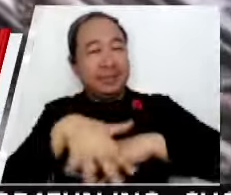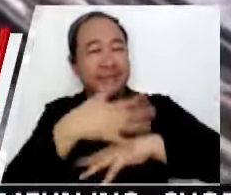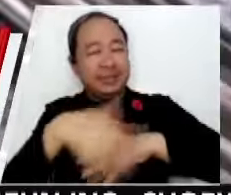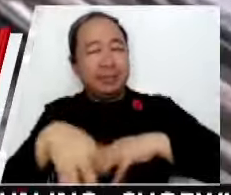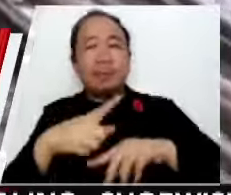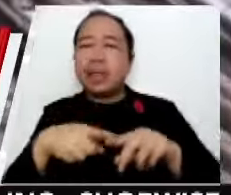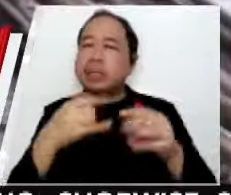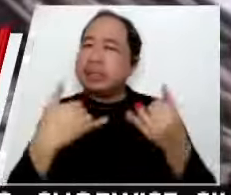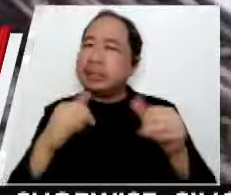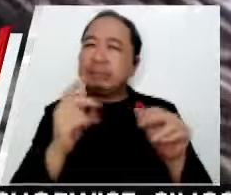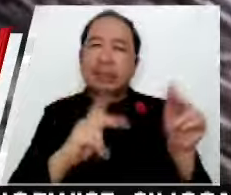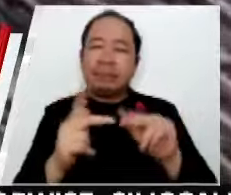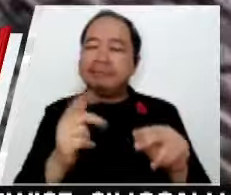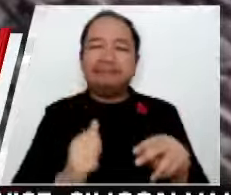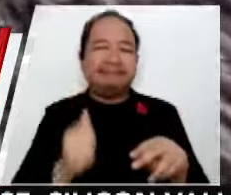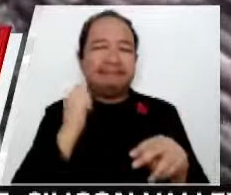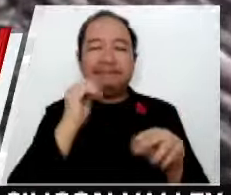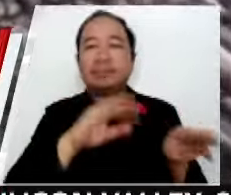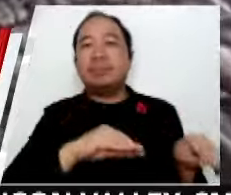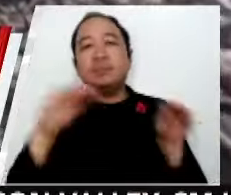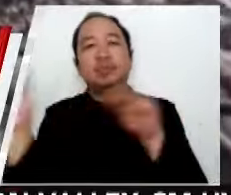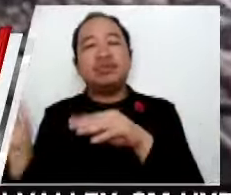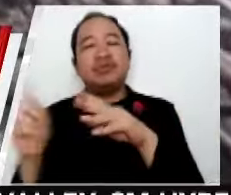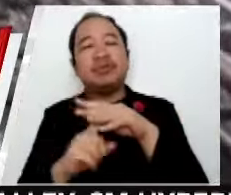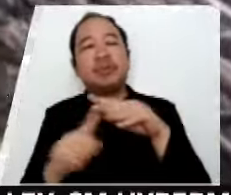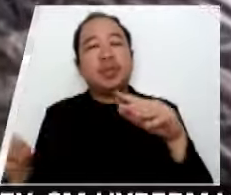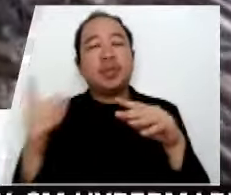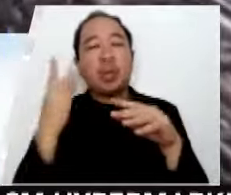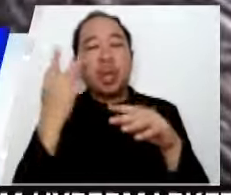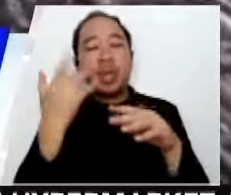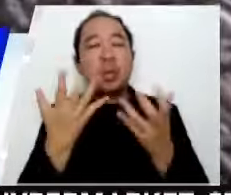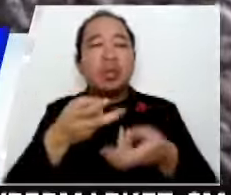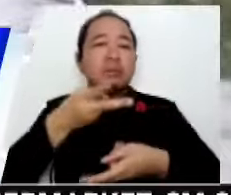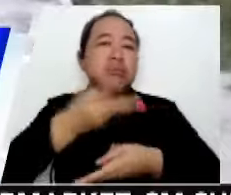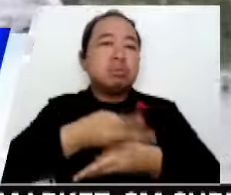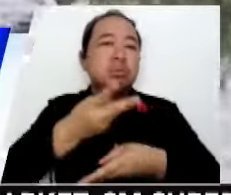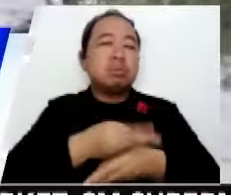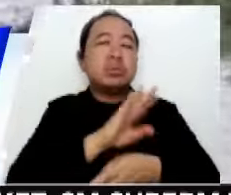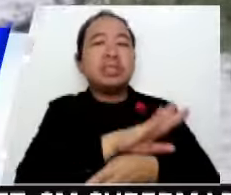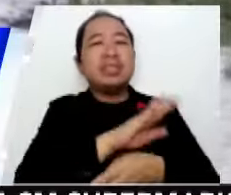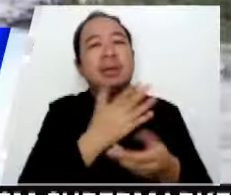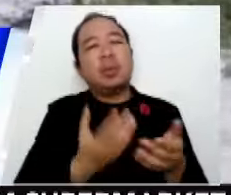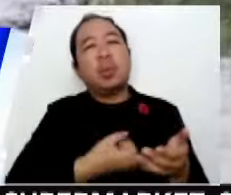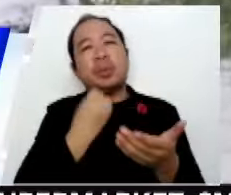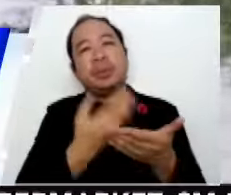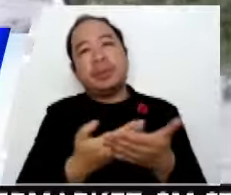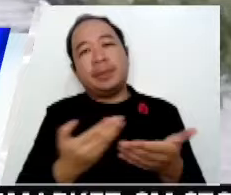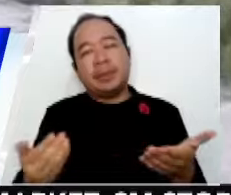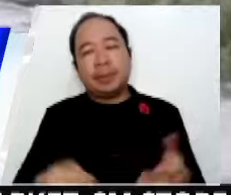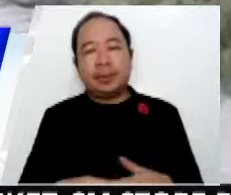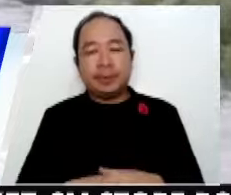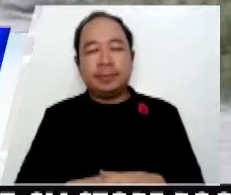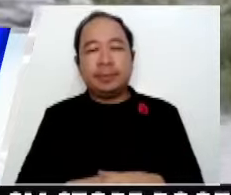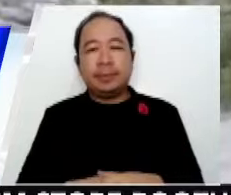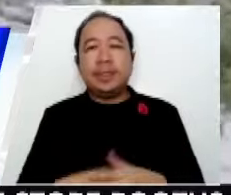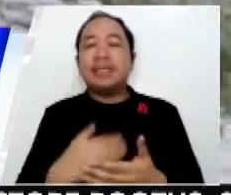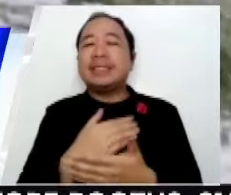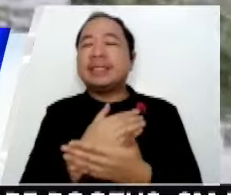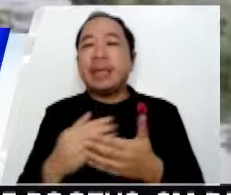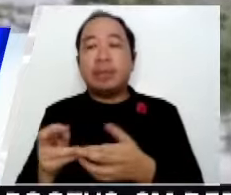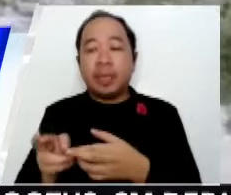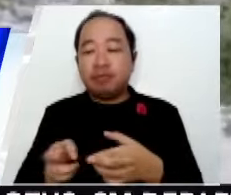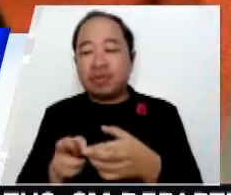na lumikas sa kagustuhang mabantayan ang kanilang ari-arian. May mga creek na rin tulad sa Santa Lucia